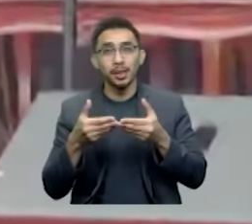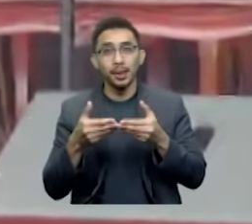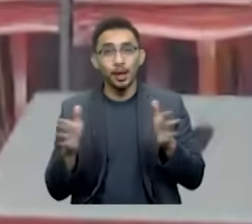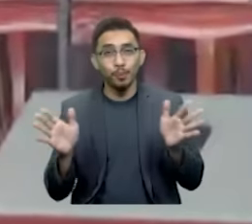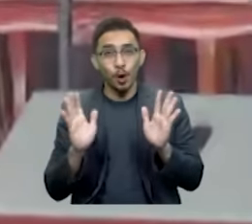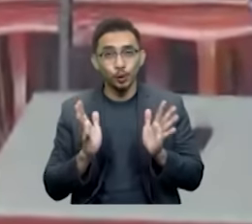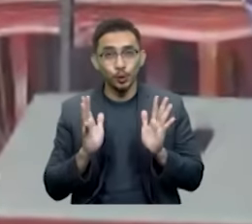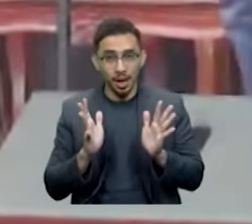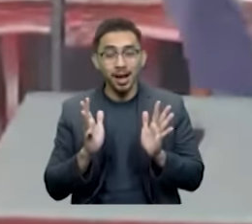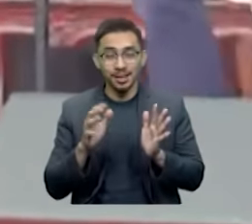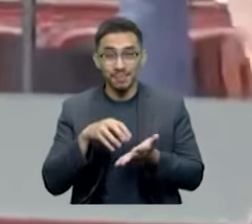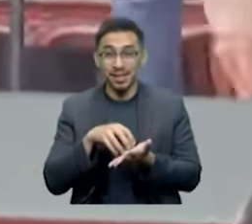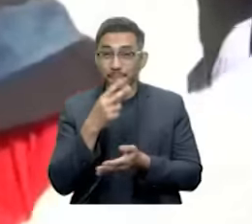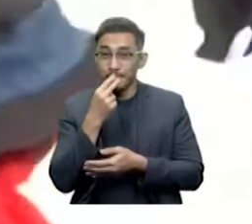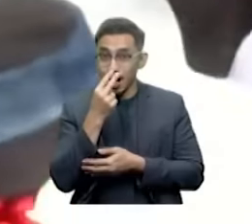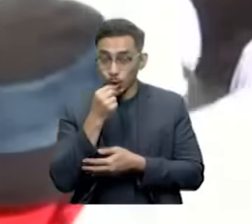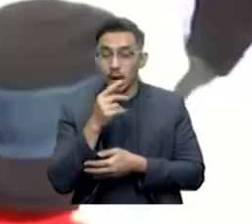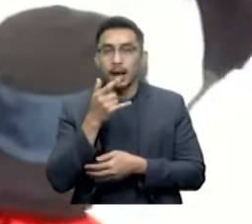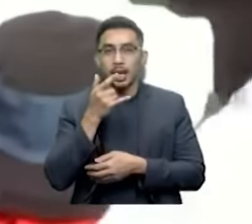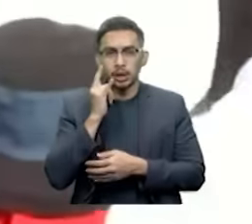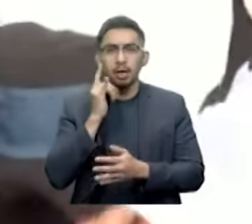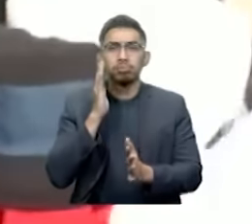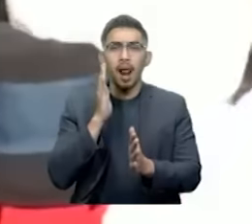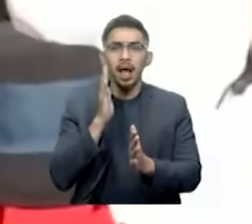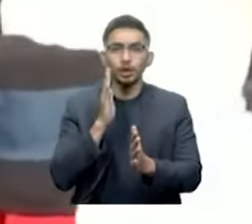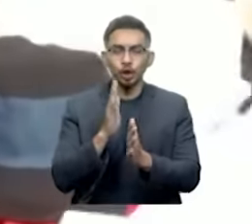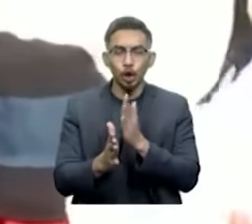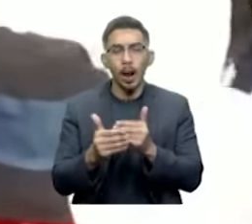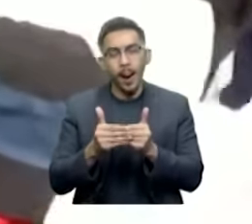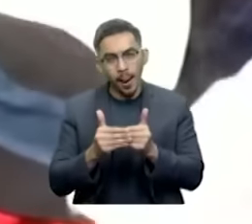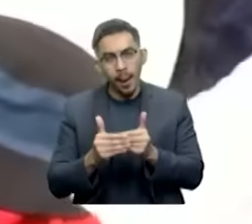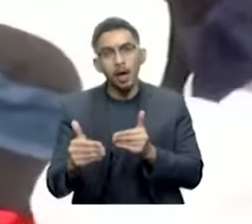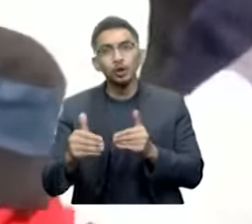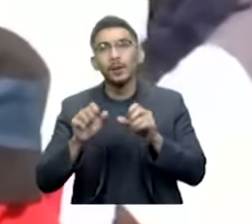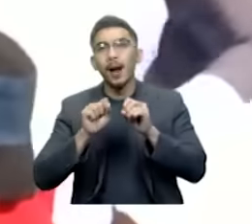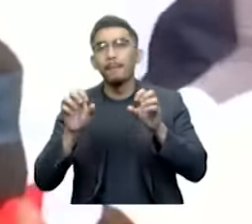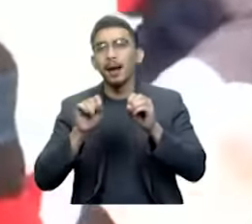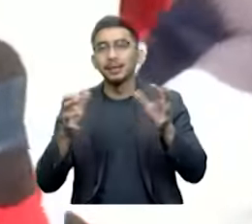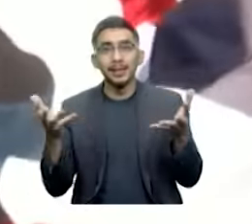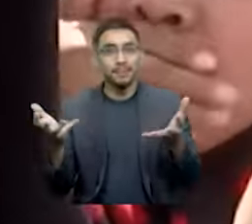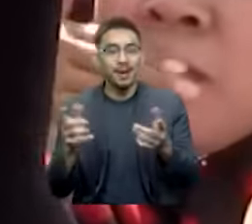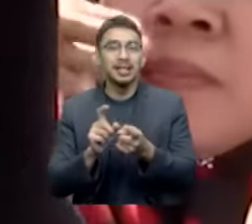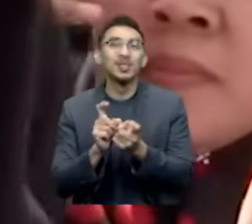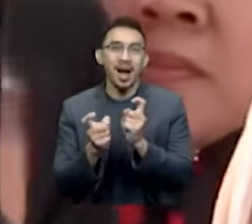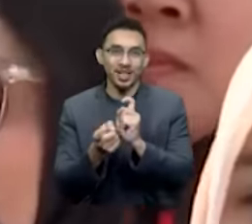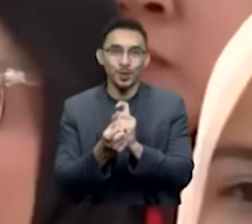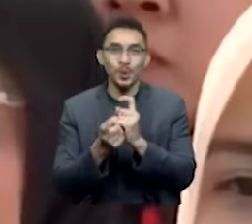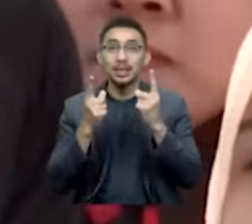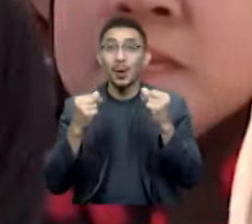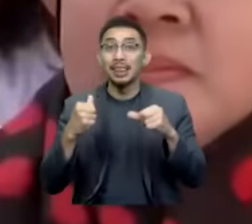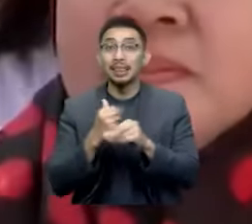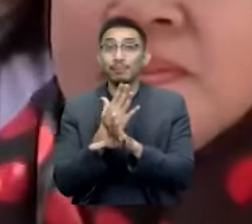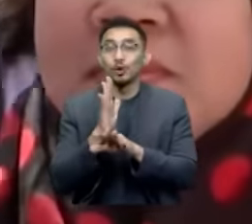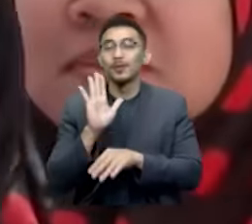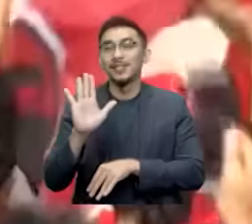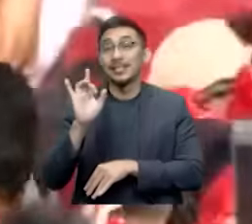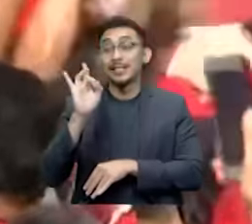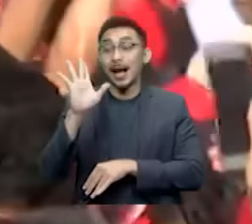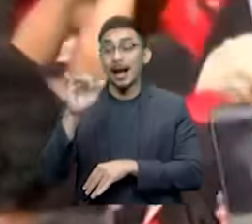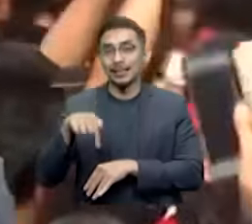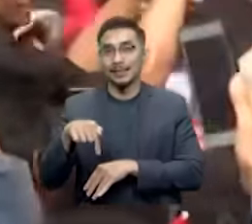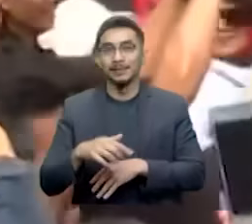Setelah menghadiri kampanye terbuka di Bandung, Jawa Barat, Ganjar Pranowo langsung melanjutkan kampanye terbuka di Sidoarjo, Jawa Timur